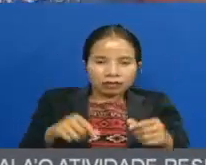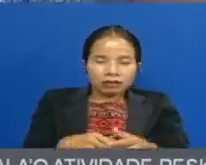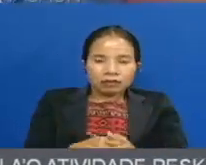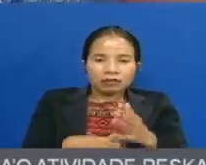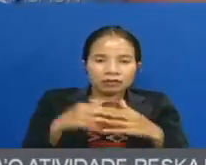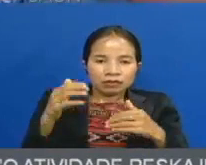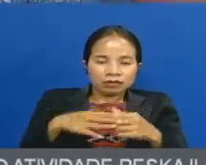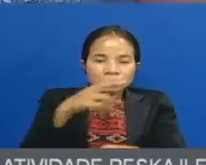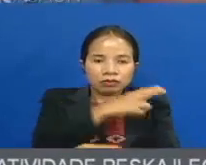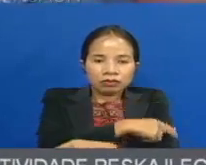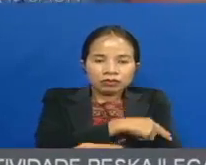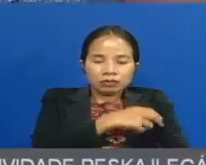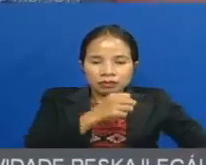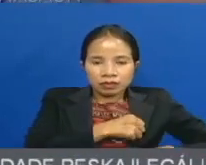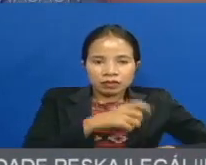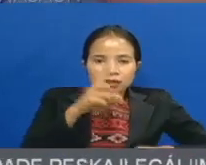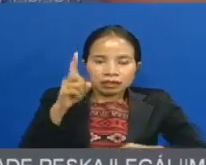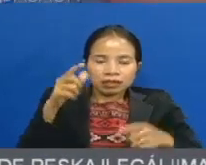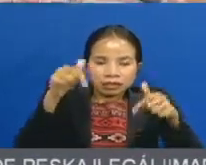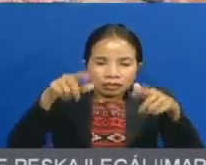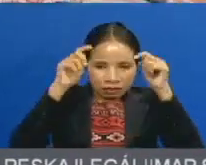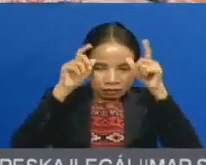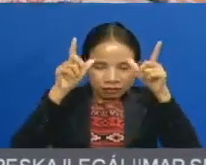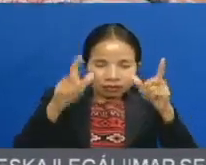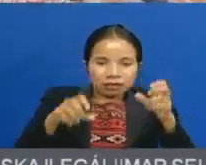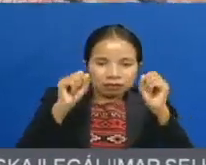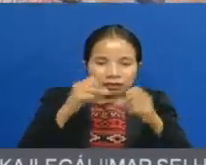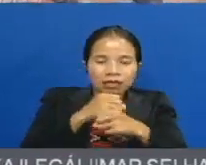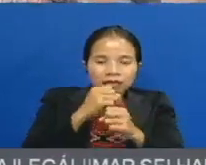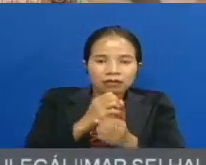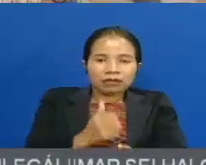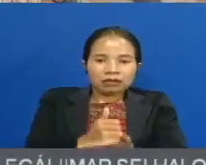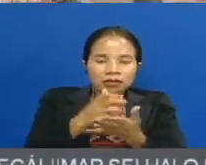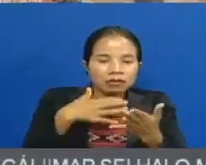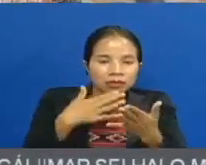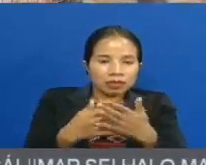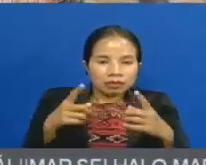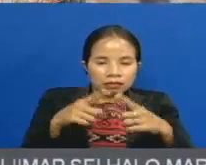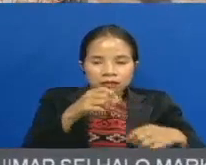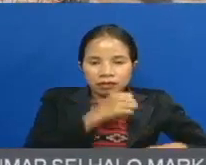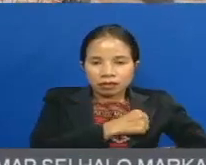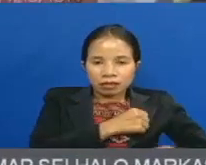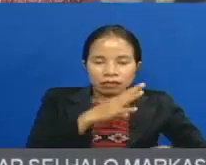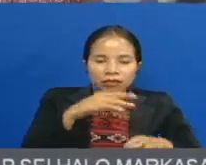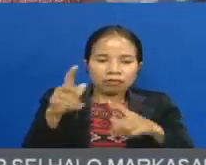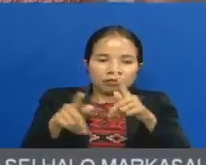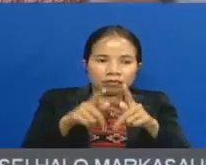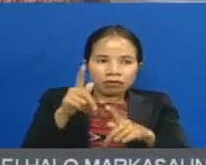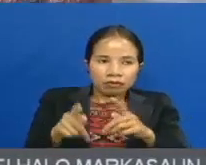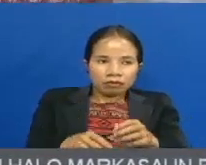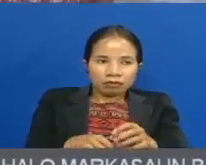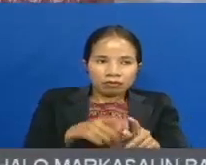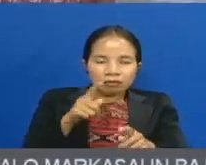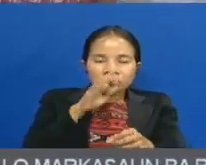construi Hospital Militar Ida e Timor-Leste, no nebele halo atendimento nebediak ba militar no povo. O vão promete